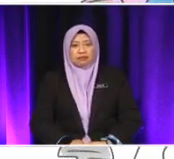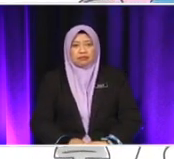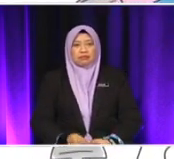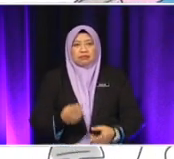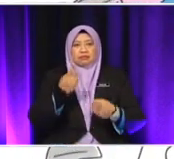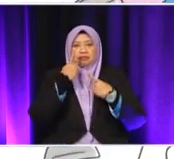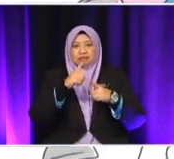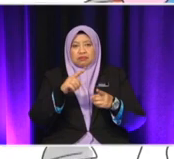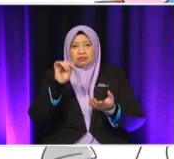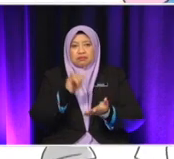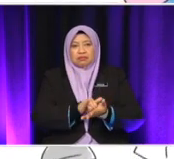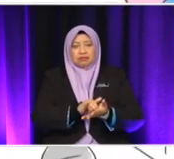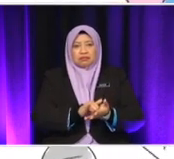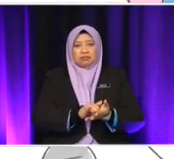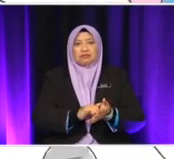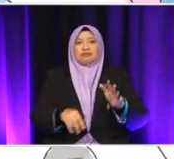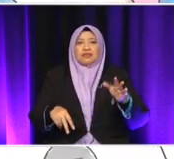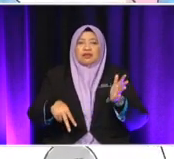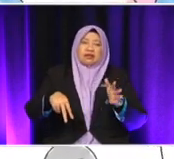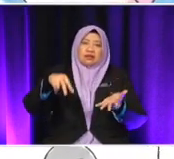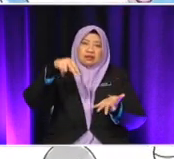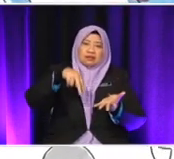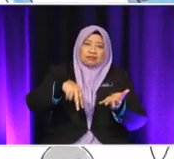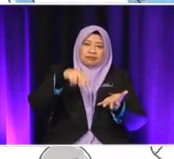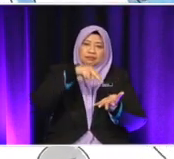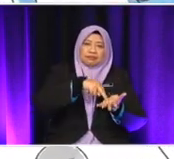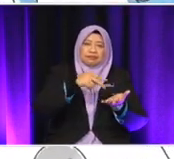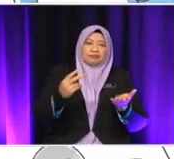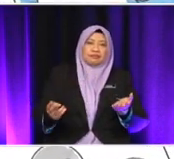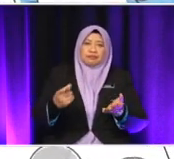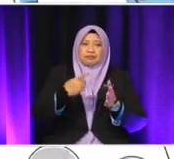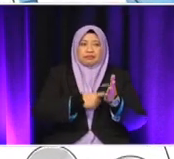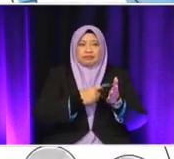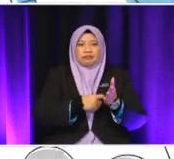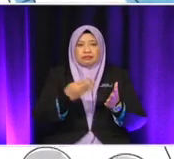itu sendiri kenaikan harga barang itu sendiri